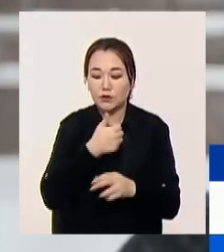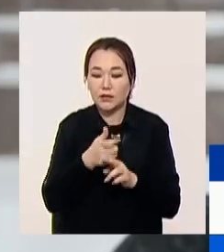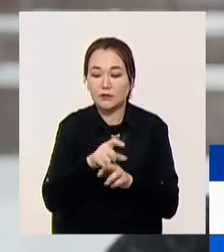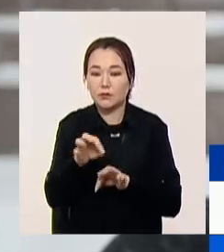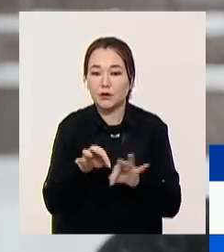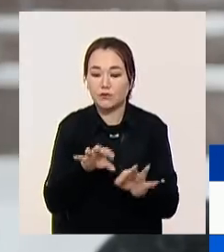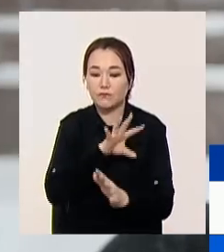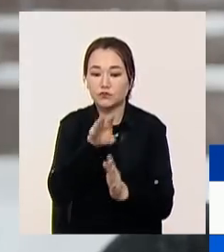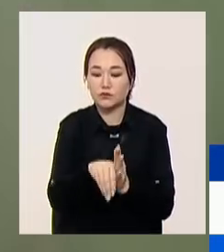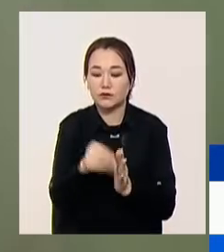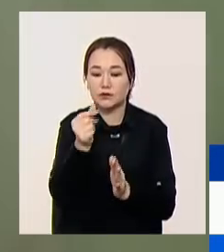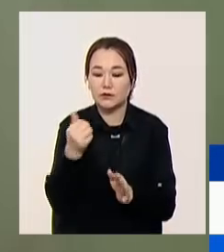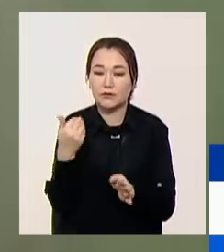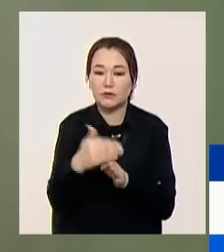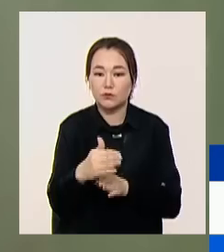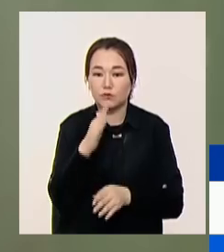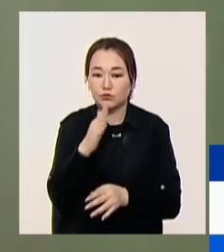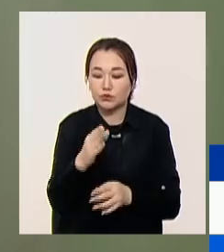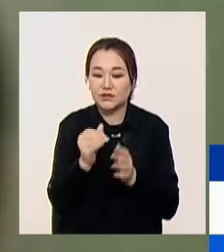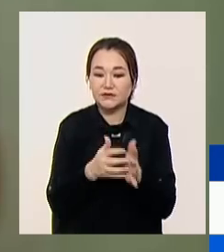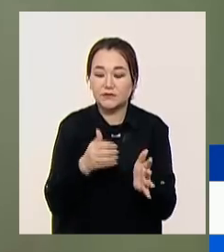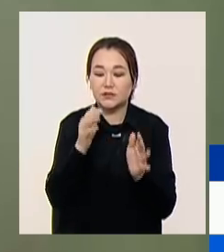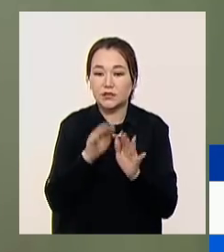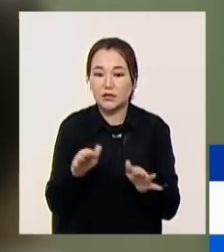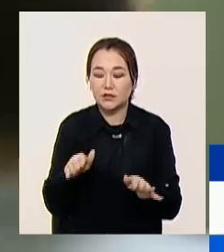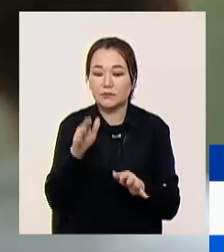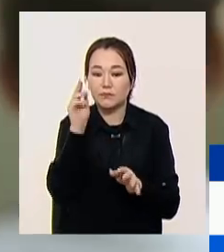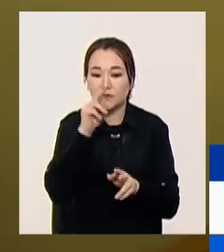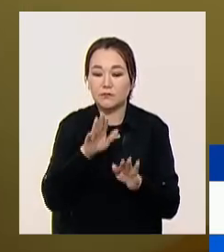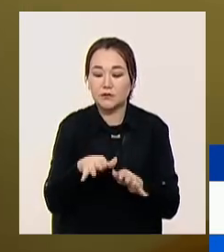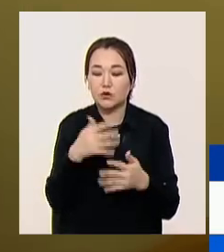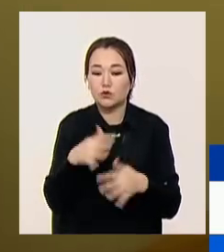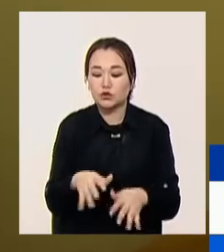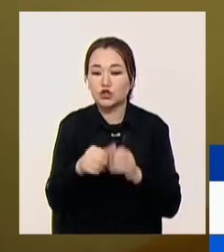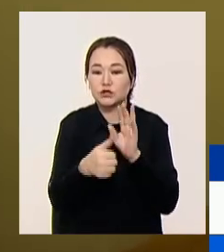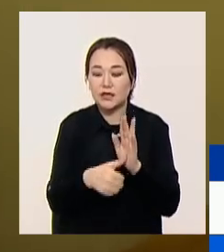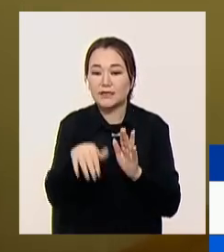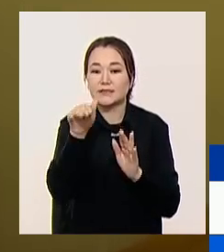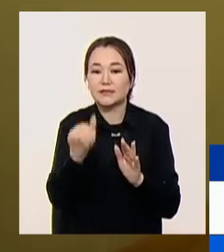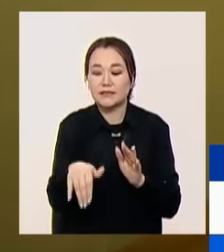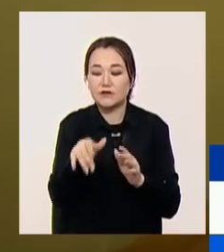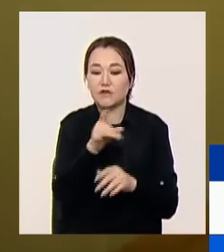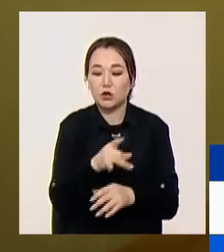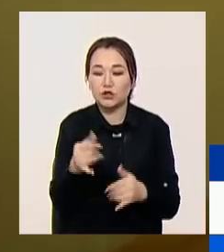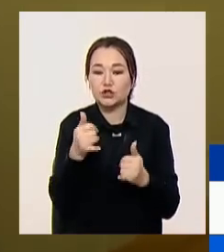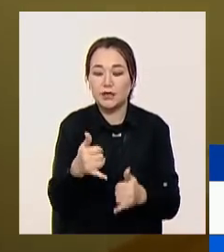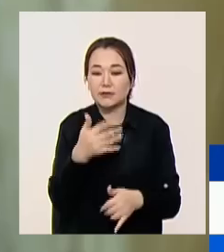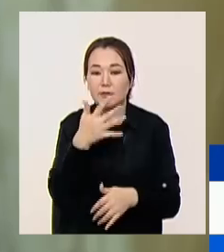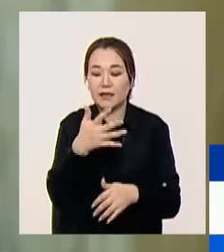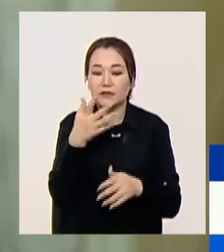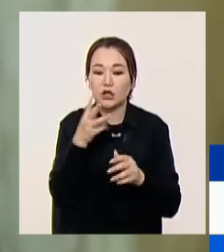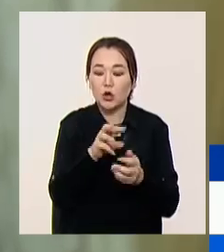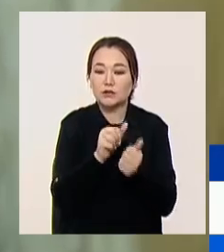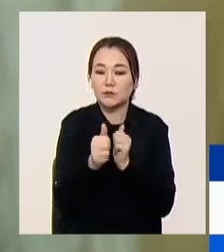проект включили для финансирования. Между тем, дефицит ученических мест уже достиг 16 тысяч. В регионе сейчас 5 трехсменных и